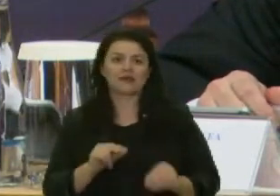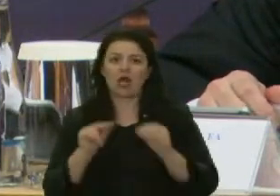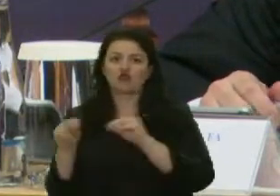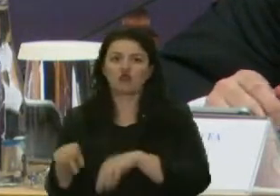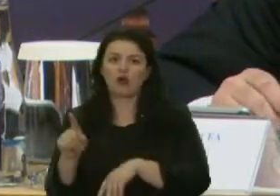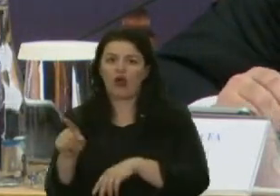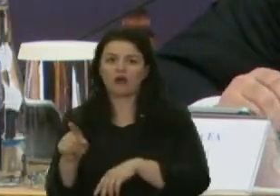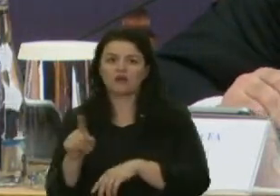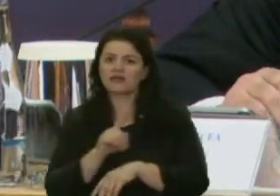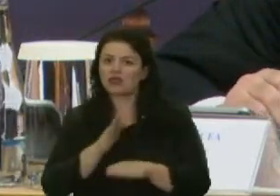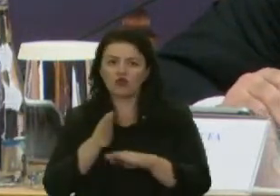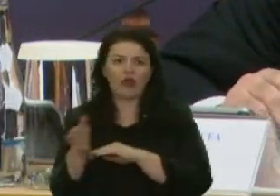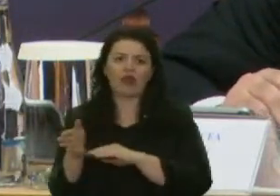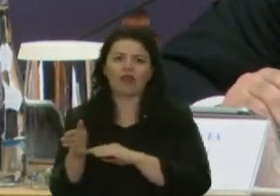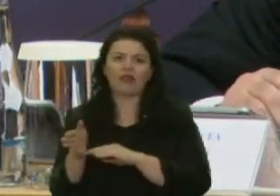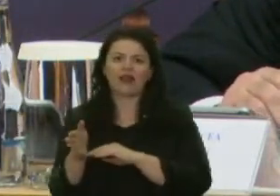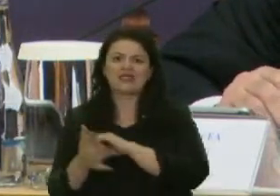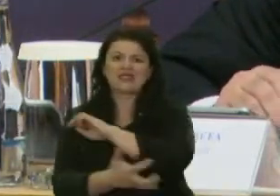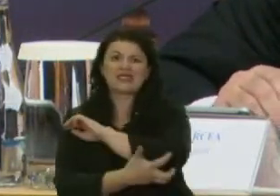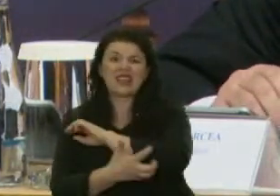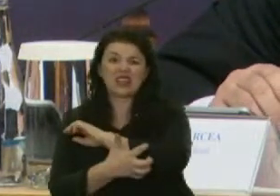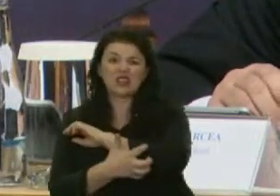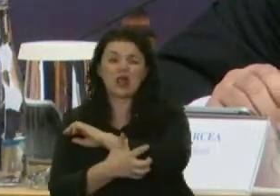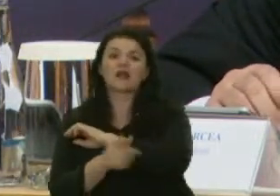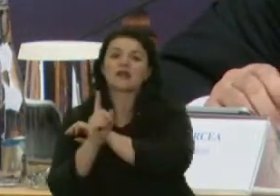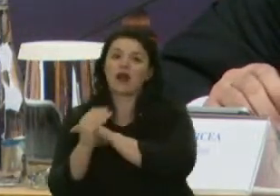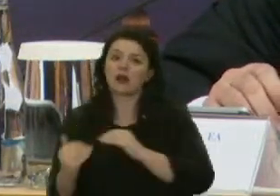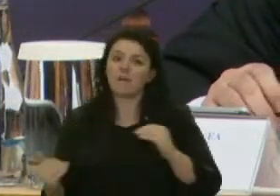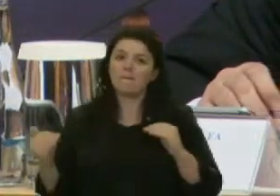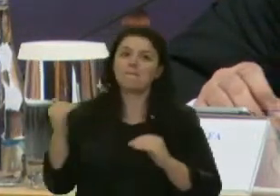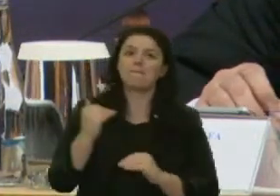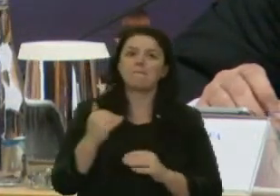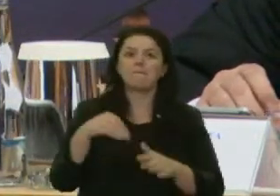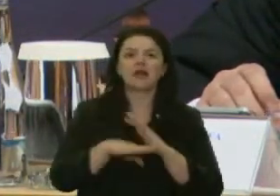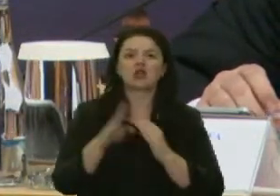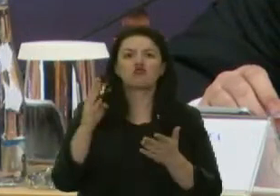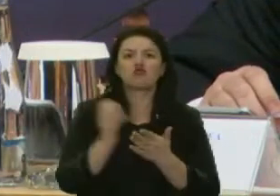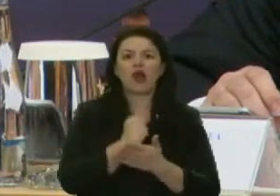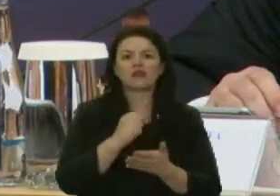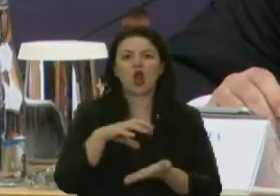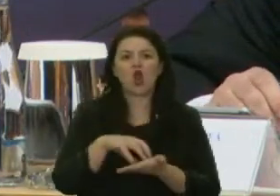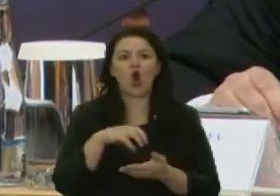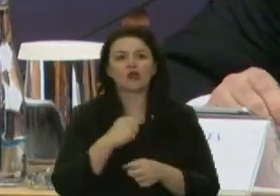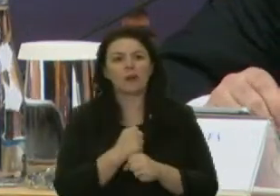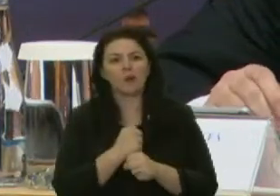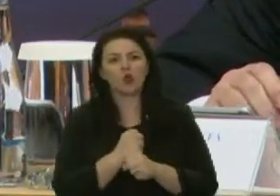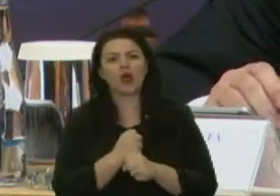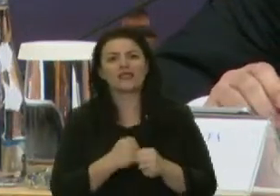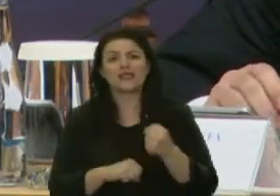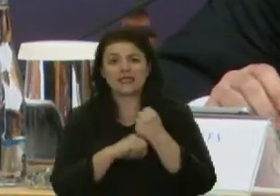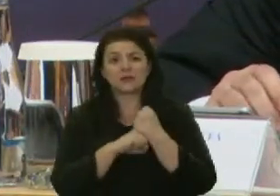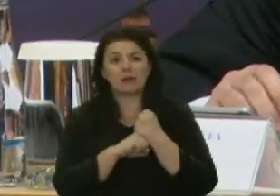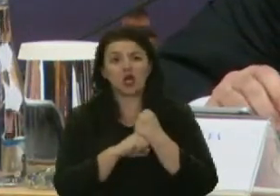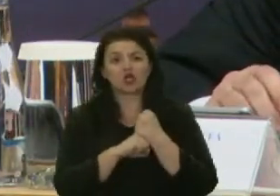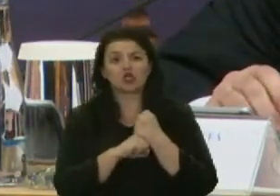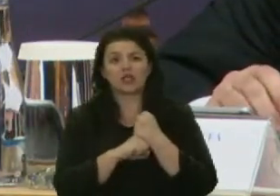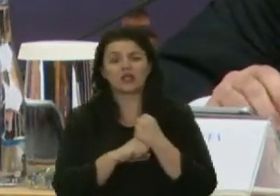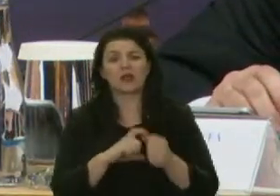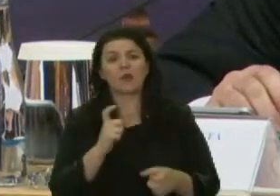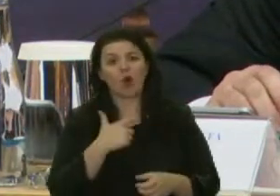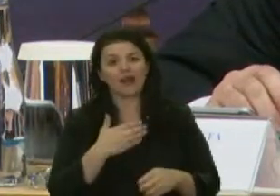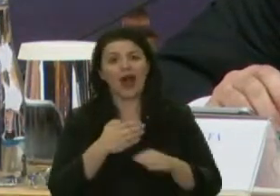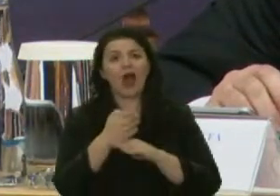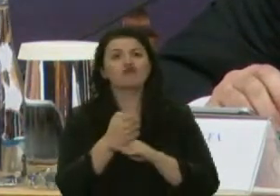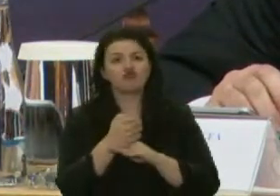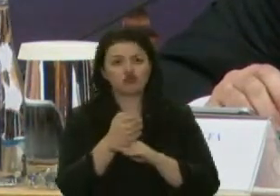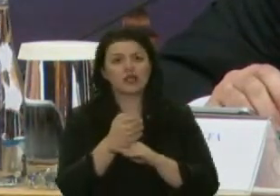Socială să nu intre în stare de sărăcie ci dimpotrivă prin Șansa de a oferi un loc de muncă și prin sprijinul nostru solidar să poată avea acces la